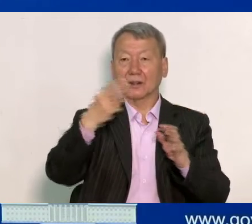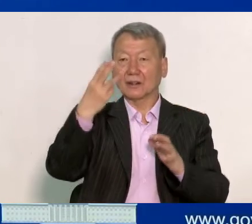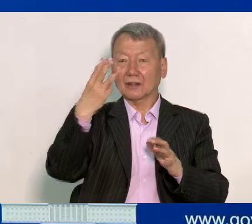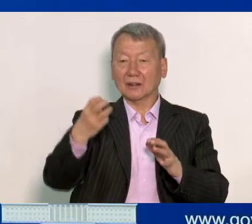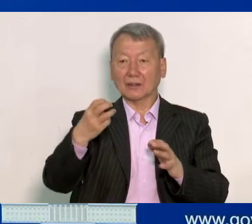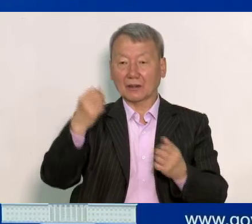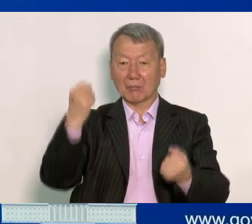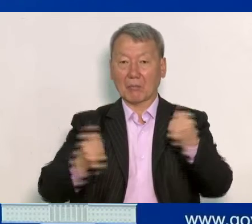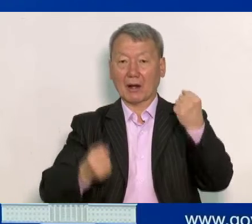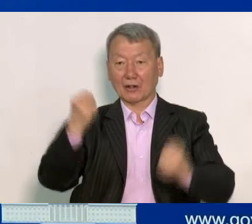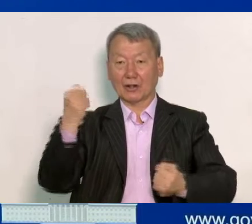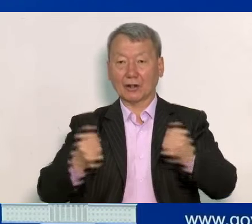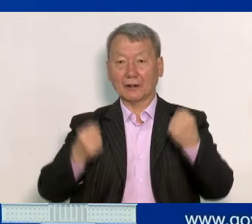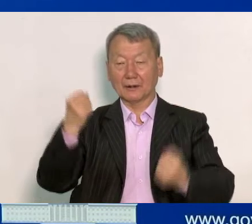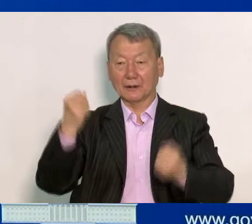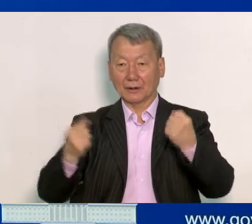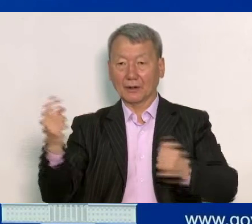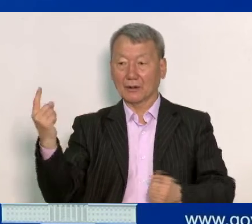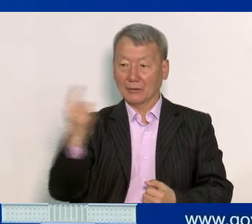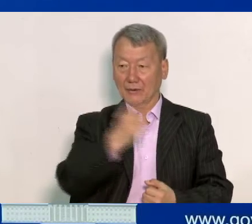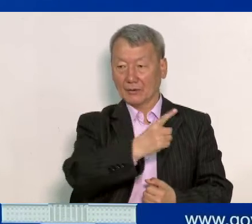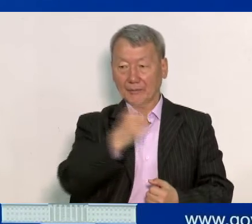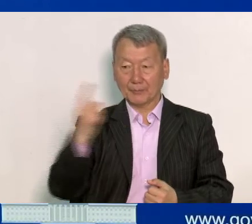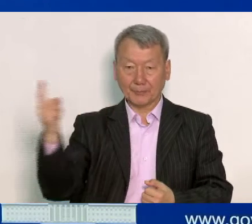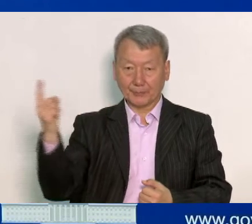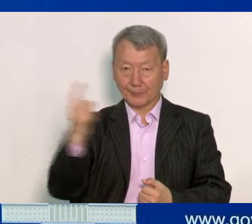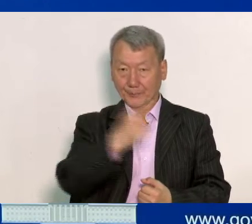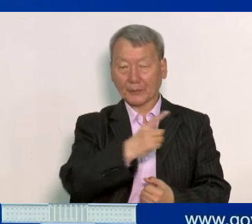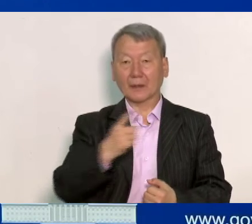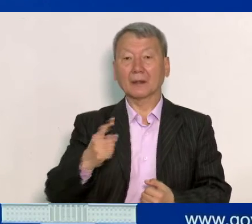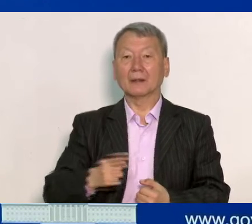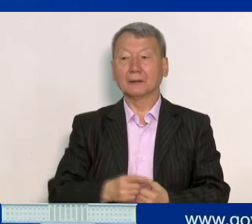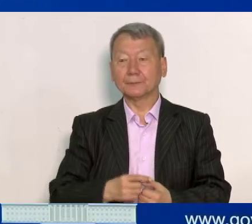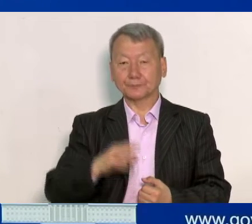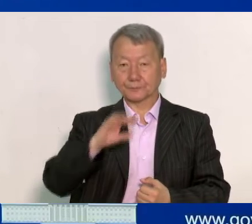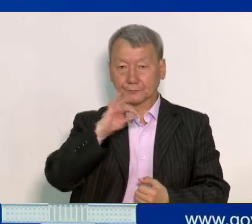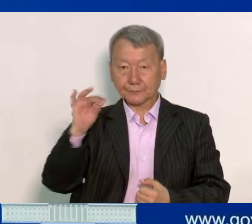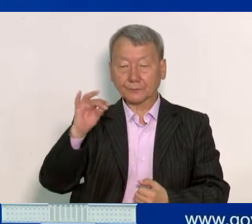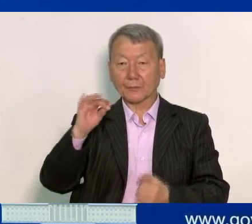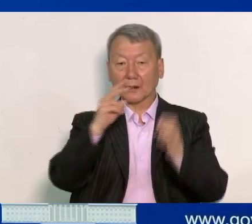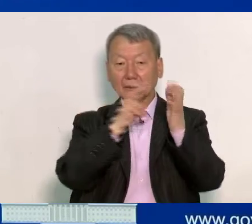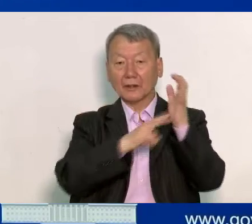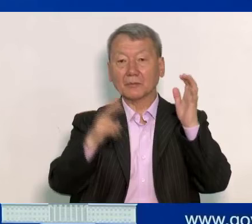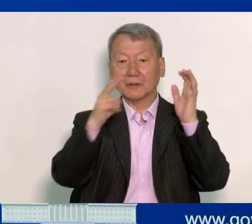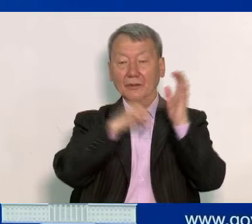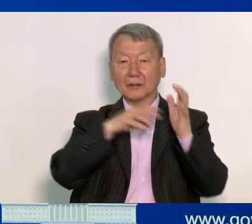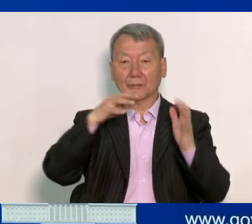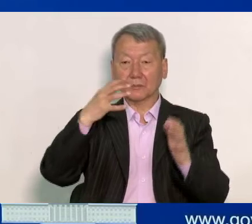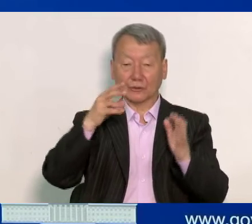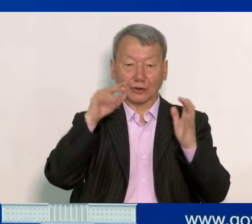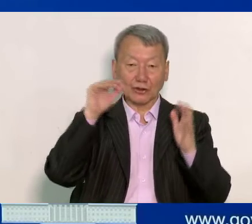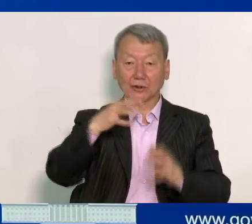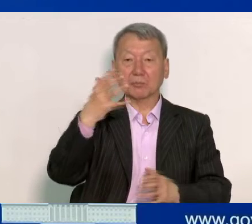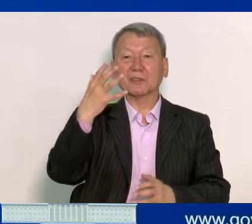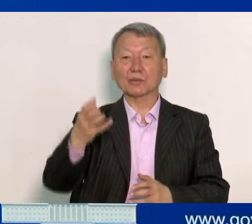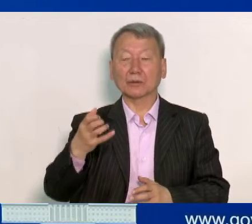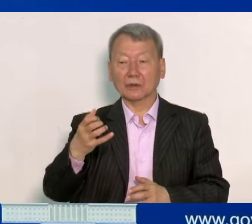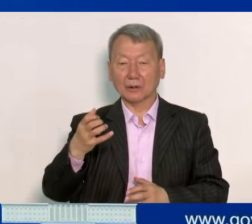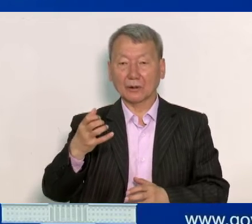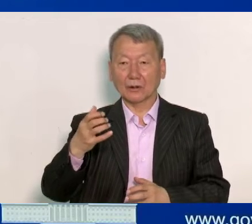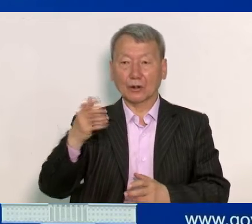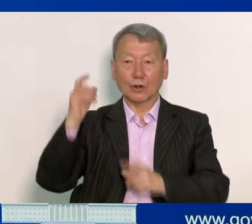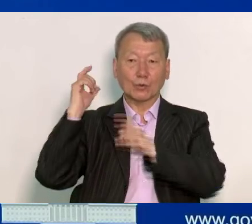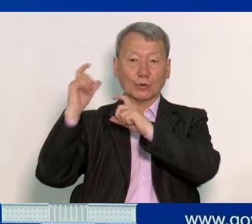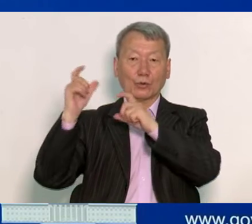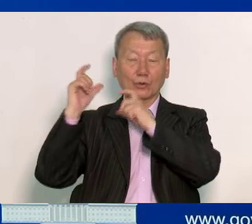49 300 автотранспортных средств прошли дезинфекцию, и 77 500